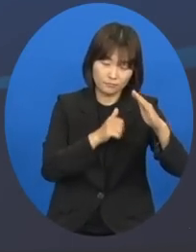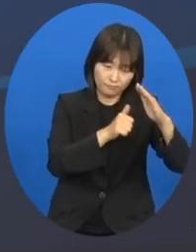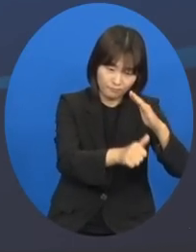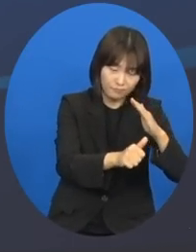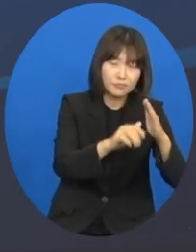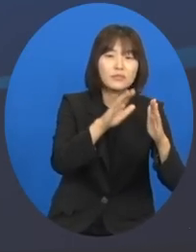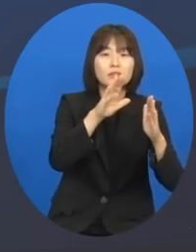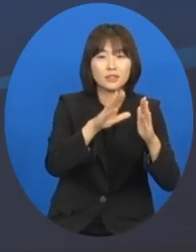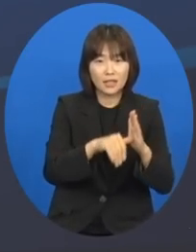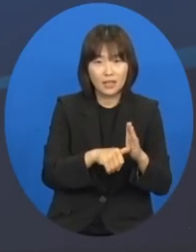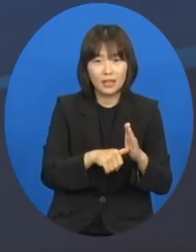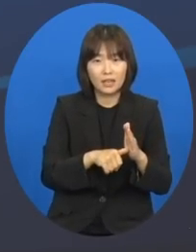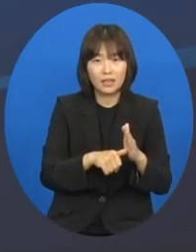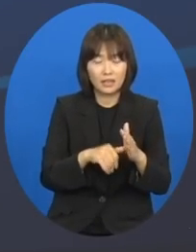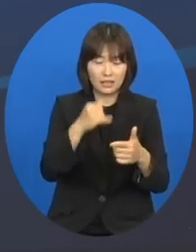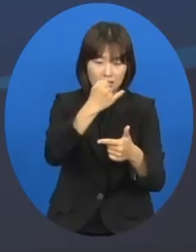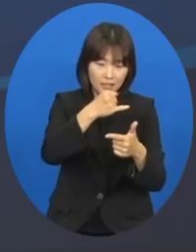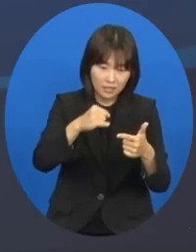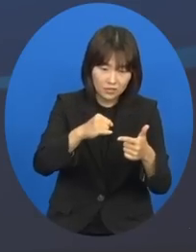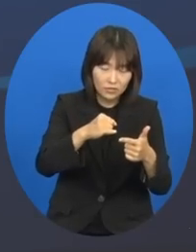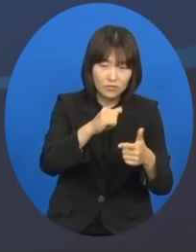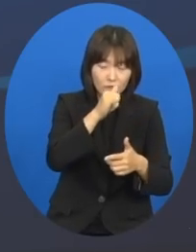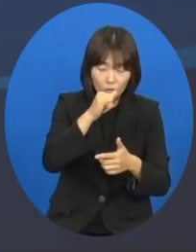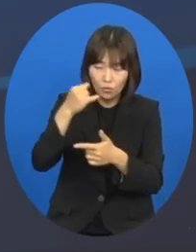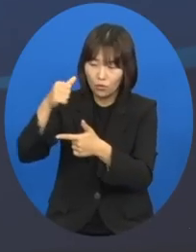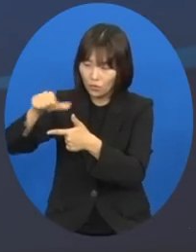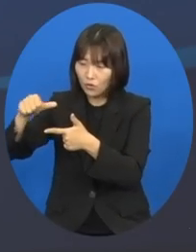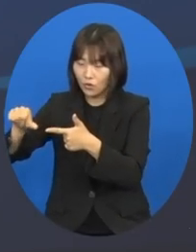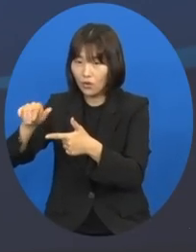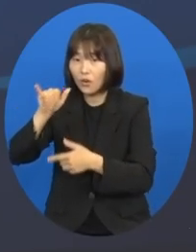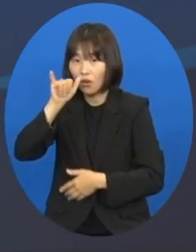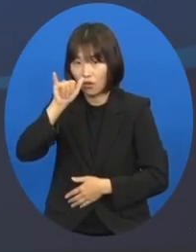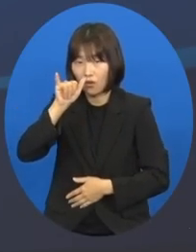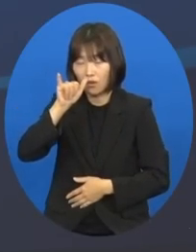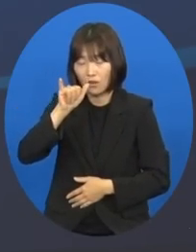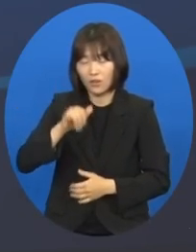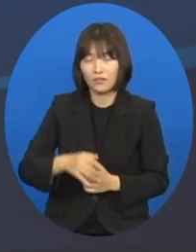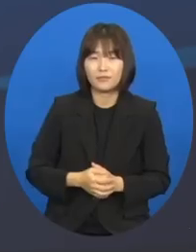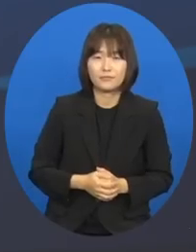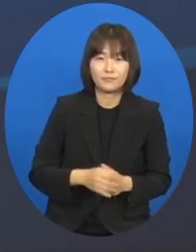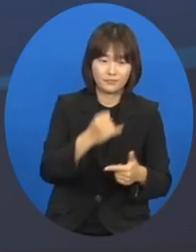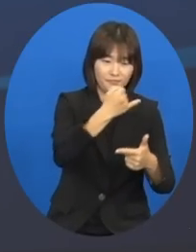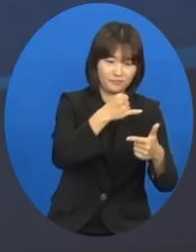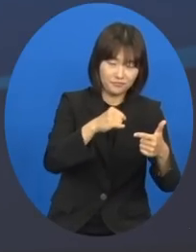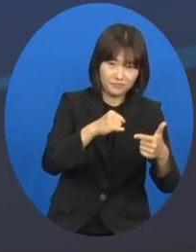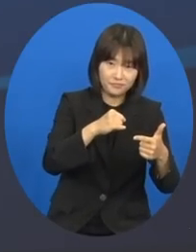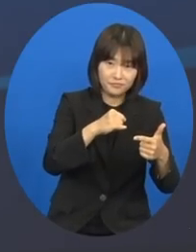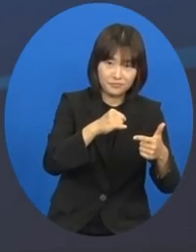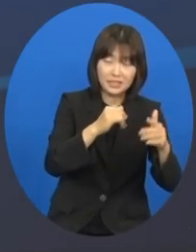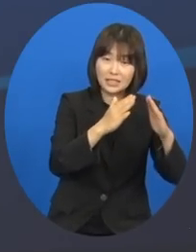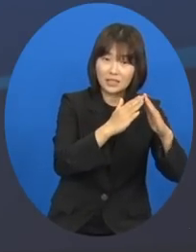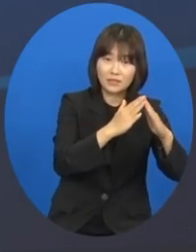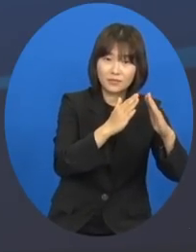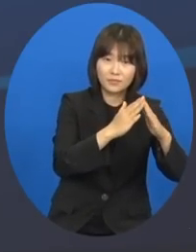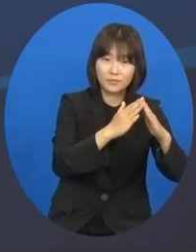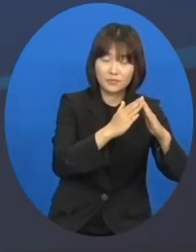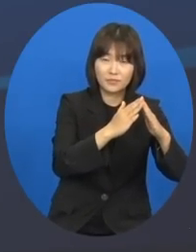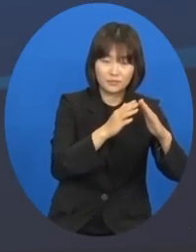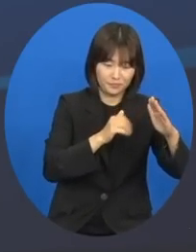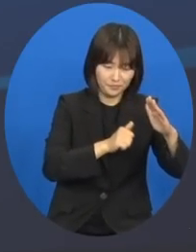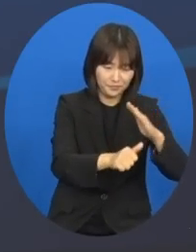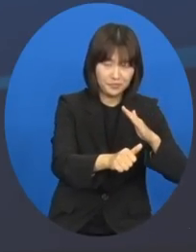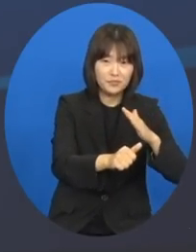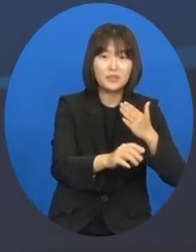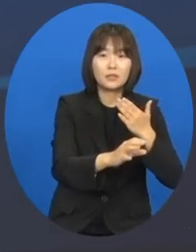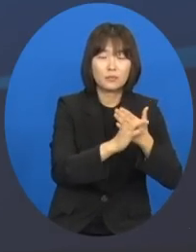보면 딸들이 있는 집이 있고 아들도 있는 집이 있거든요 딸들이 있는 집들은 심방을